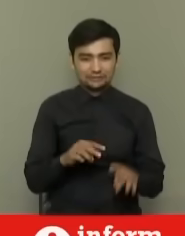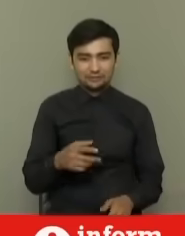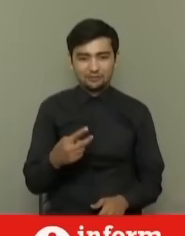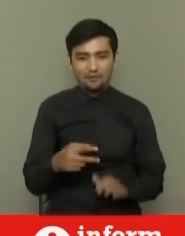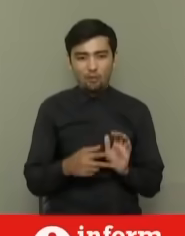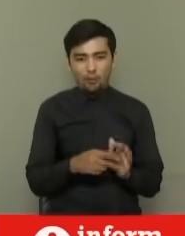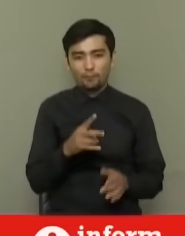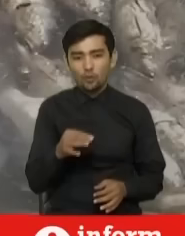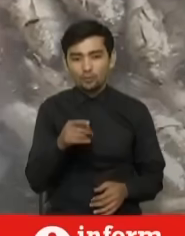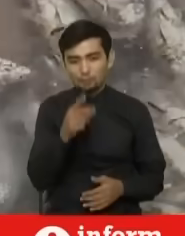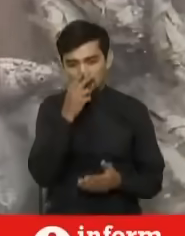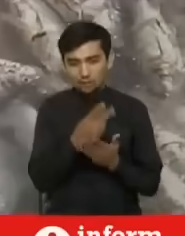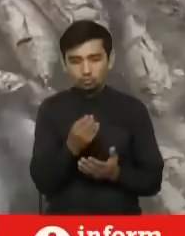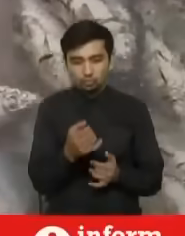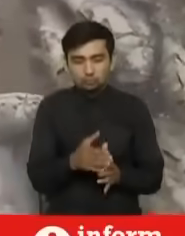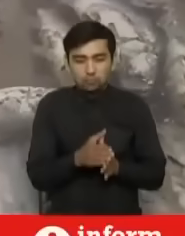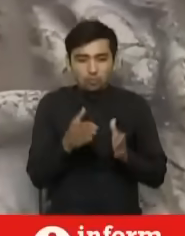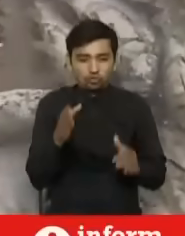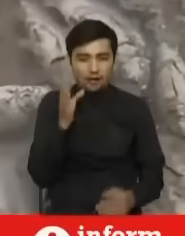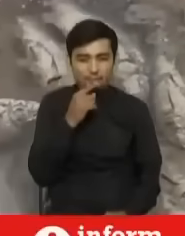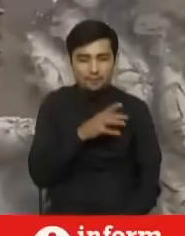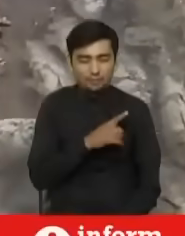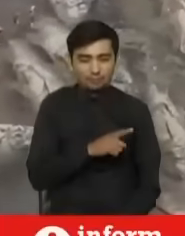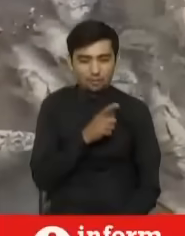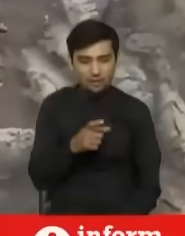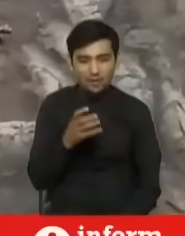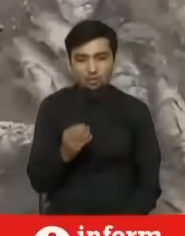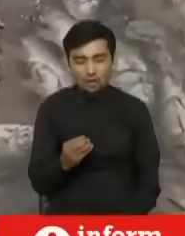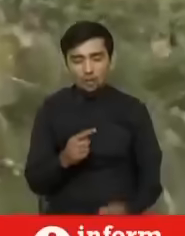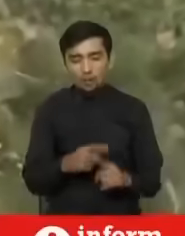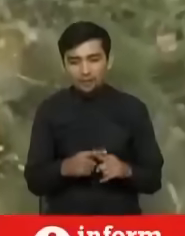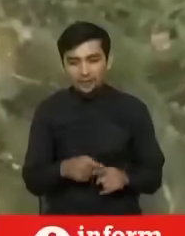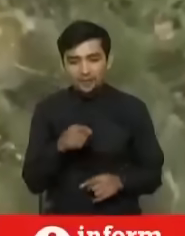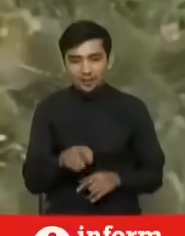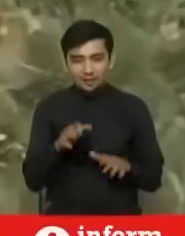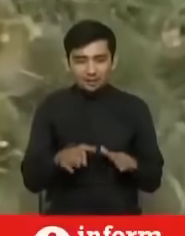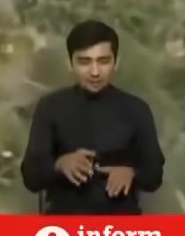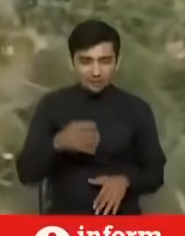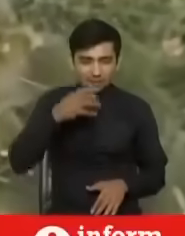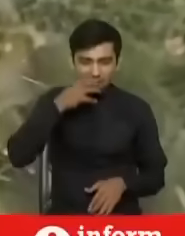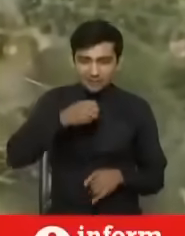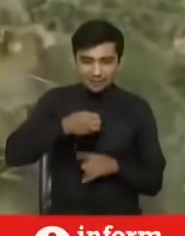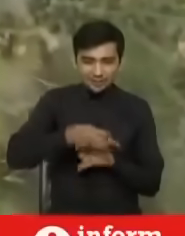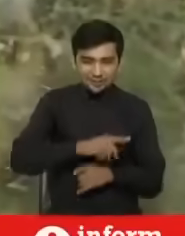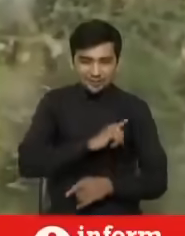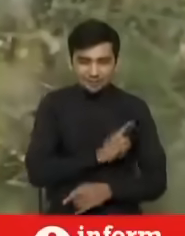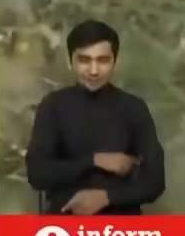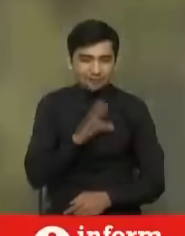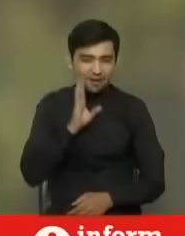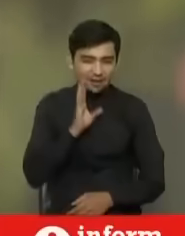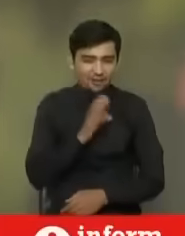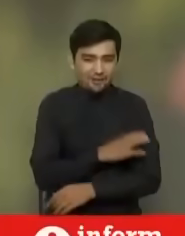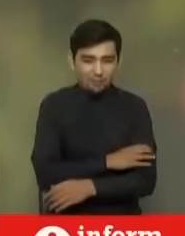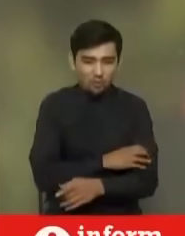бұл көрсеткіш әлі де өсу мүмкін дейді мамандар. Оған қоса өңірде мый қайнатар ыстық қазір су